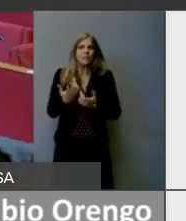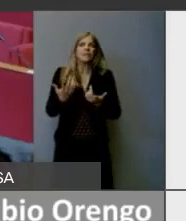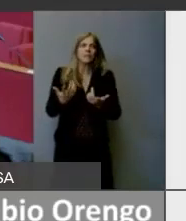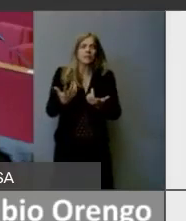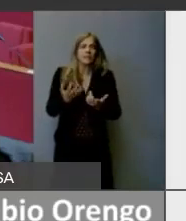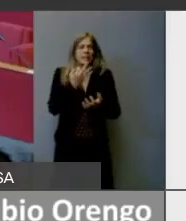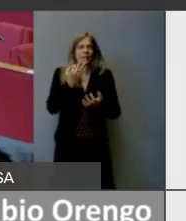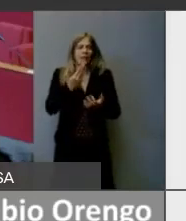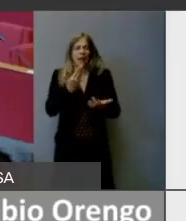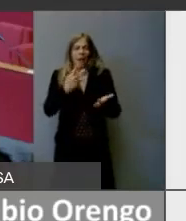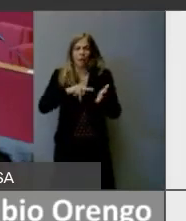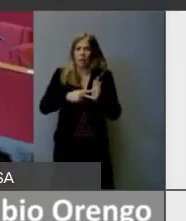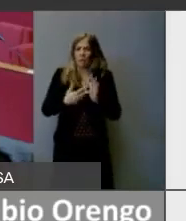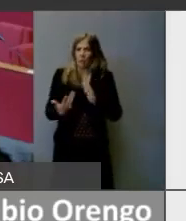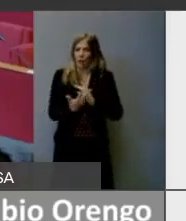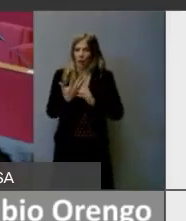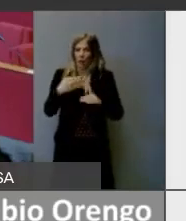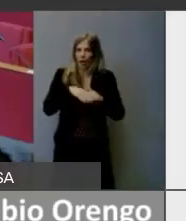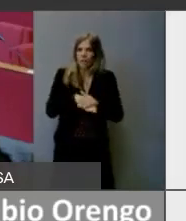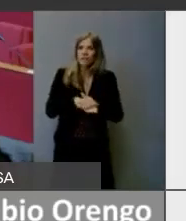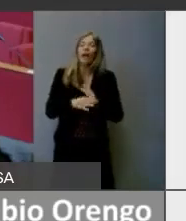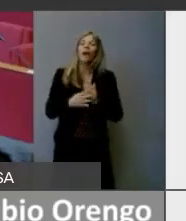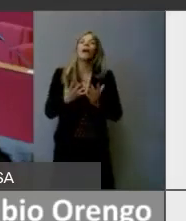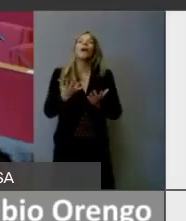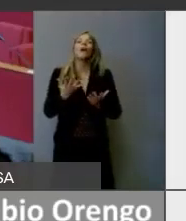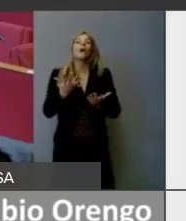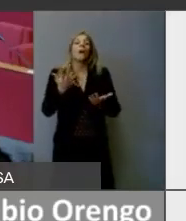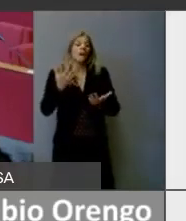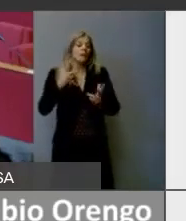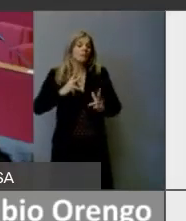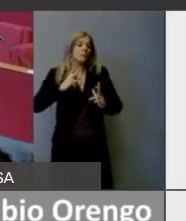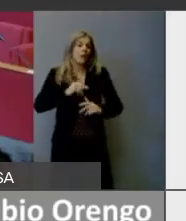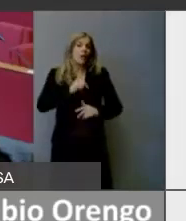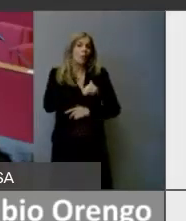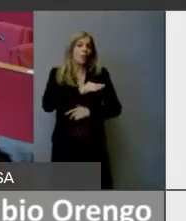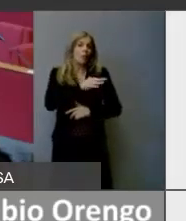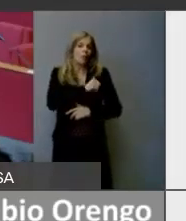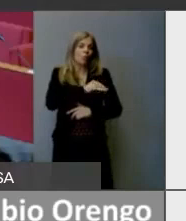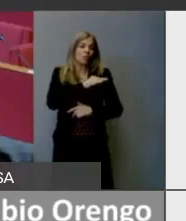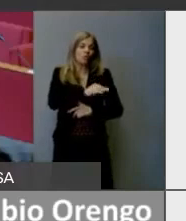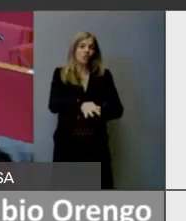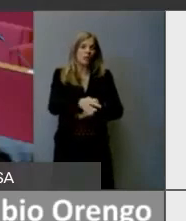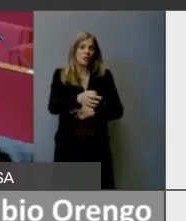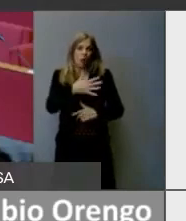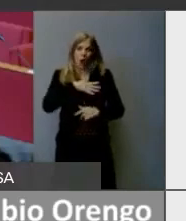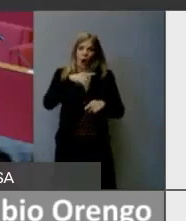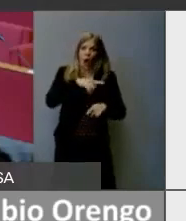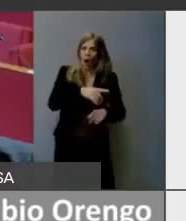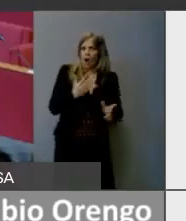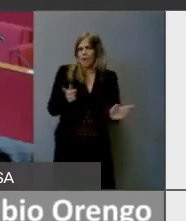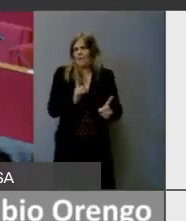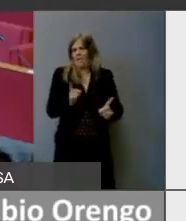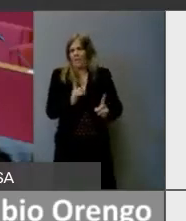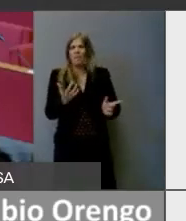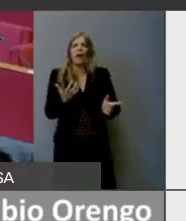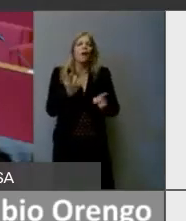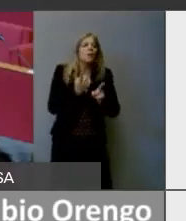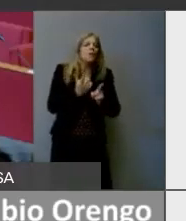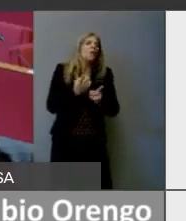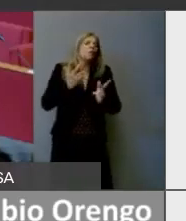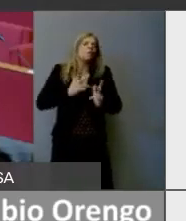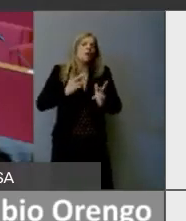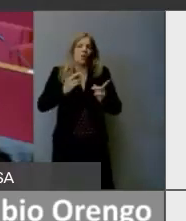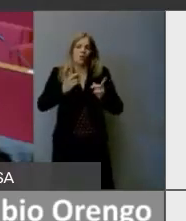è il lavoro del municipio, auspico di no. Sono convinto che magari appunto riuscendo a mettersi tutti intorno a un tavolo si arrivi a trovare